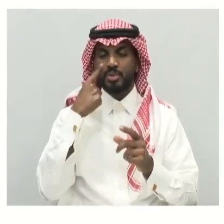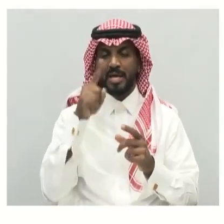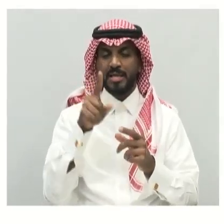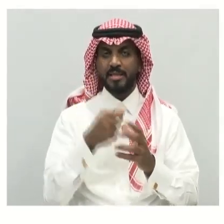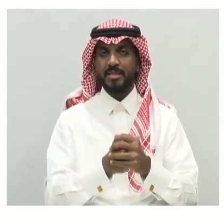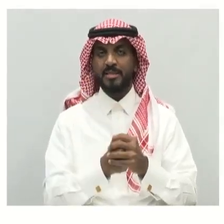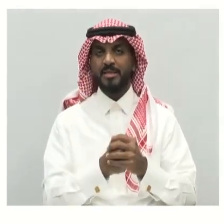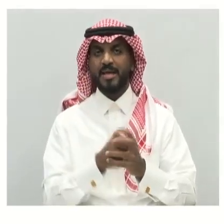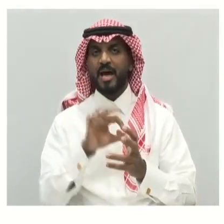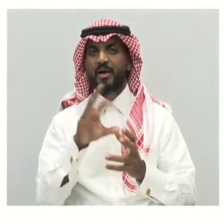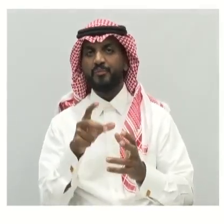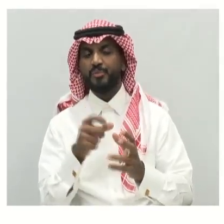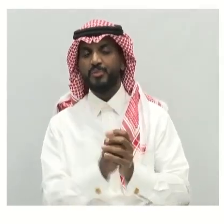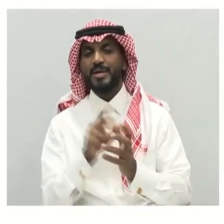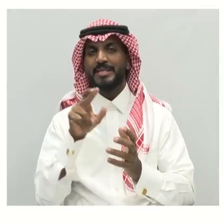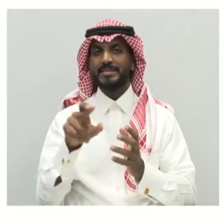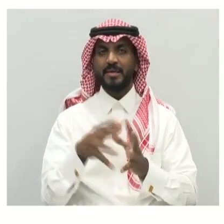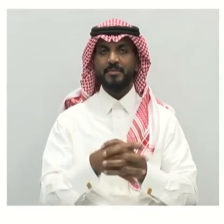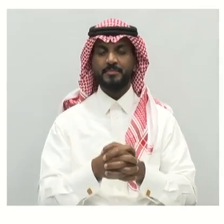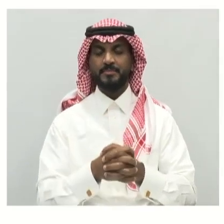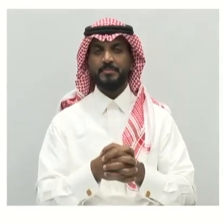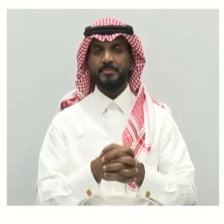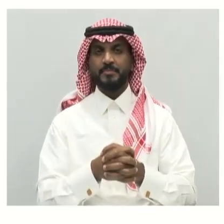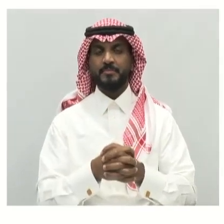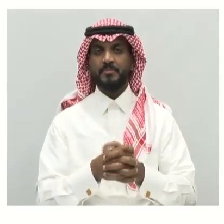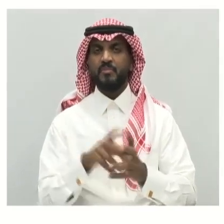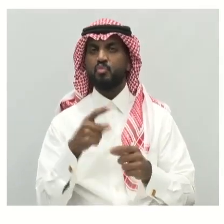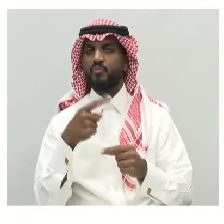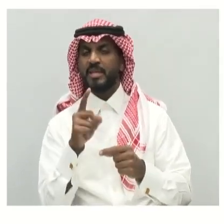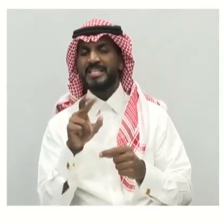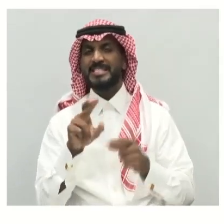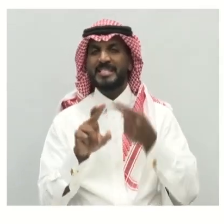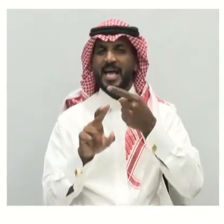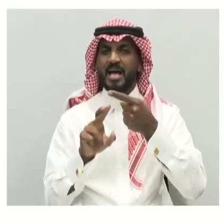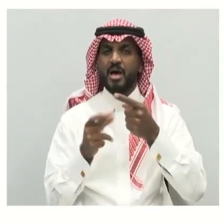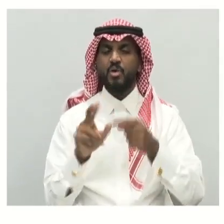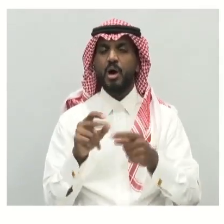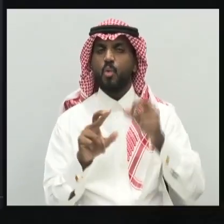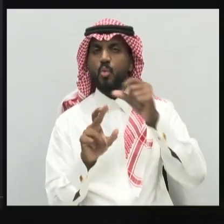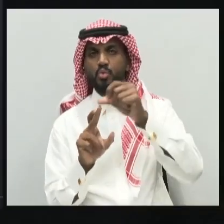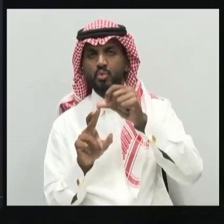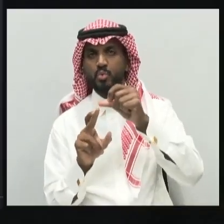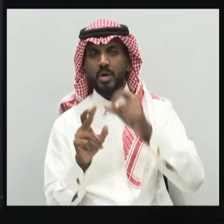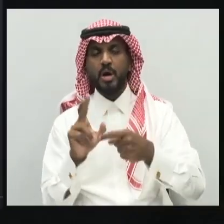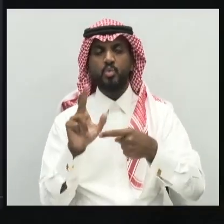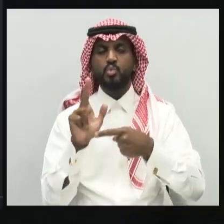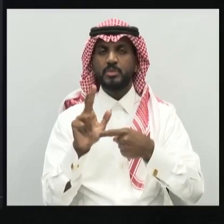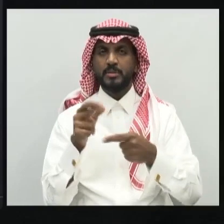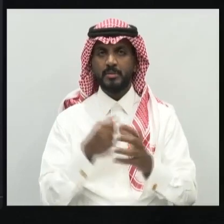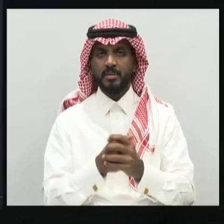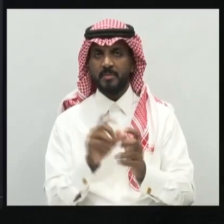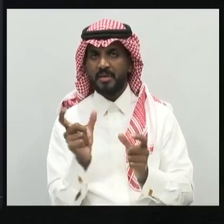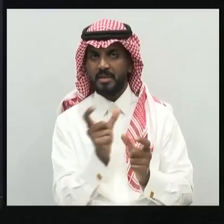حرفنا حرف الزاي قد يكون بالفتحه او بالضمه ذو كما